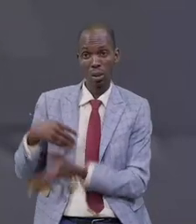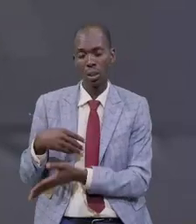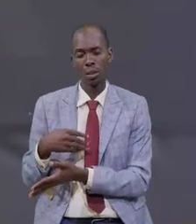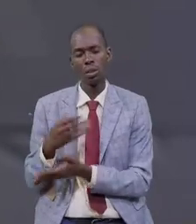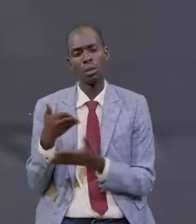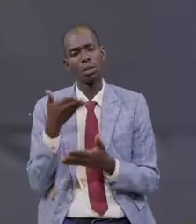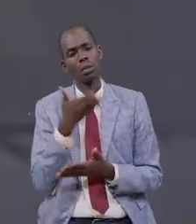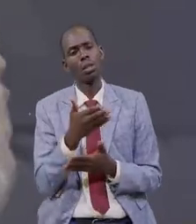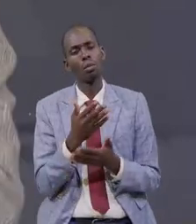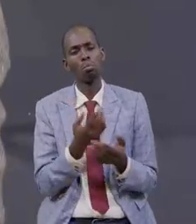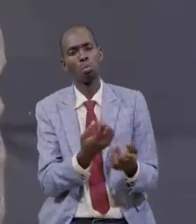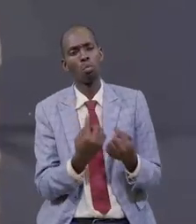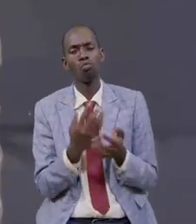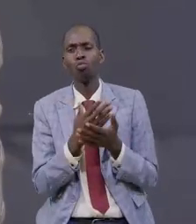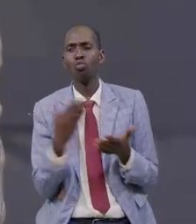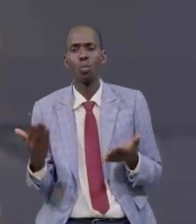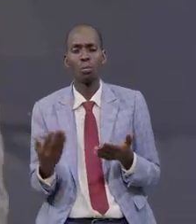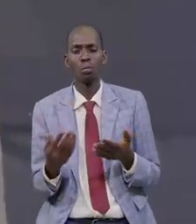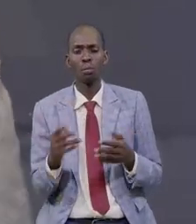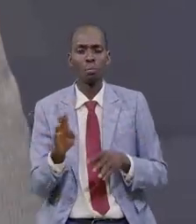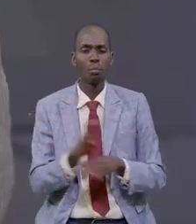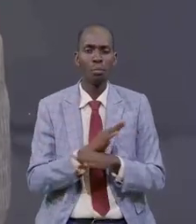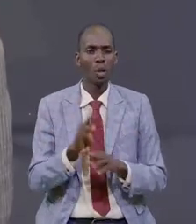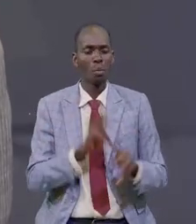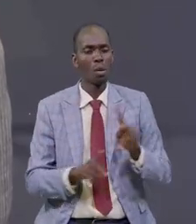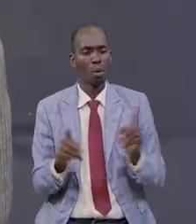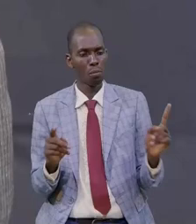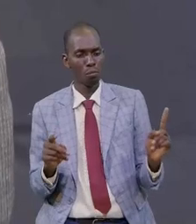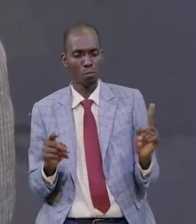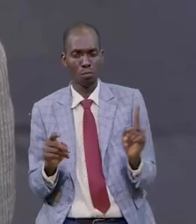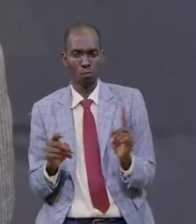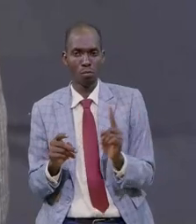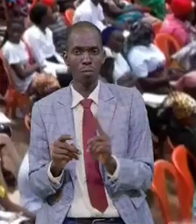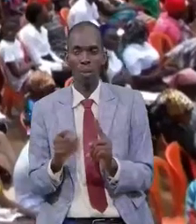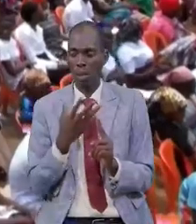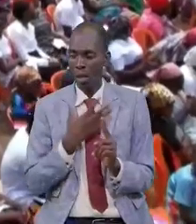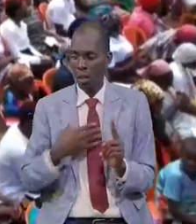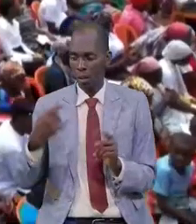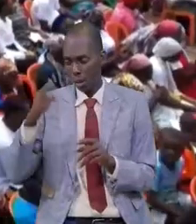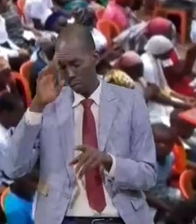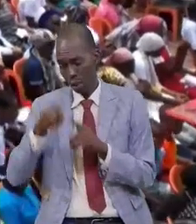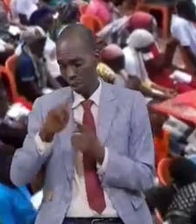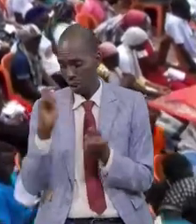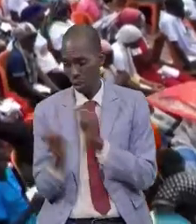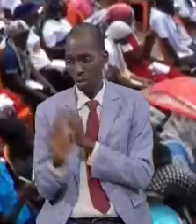fait changer d'idée j'ai d Dieu les a fait changer